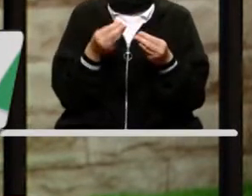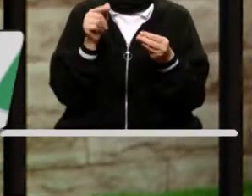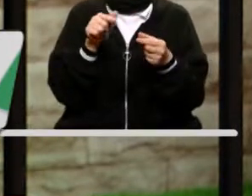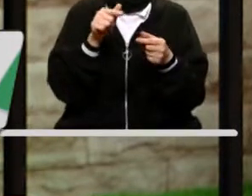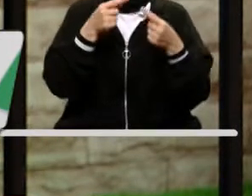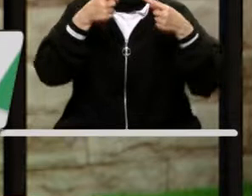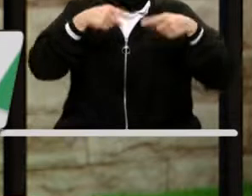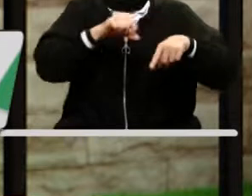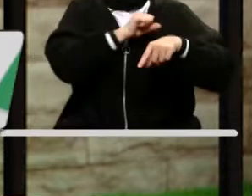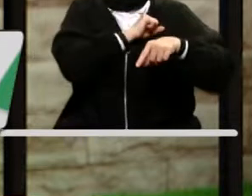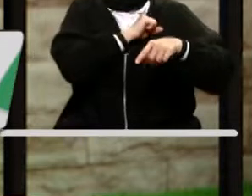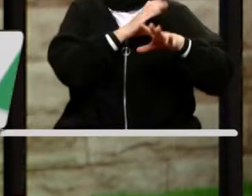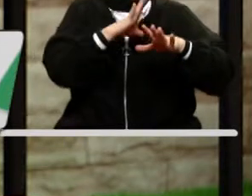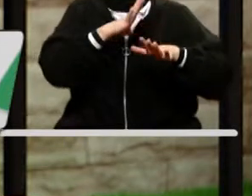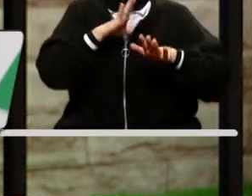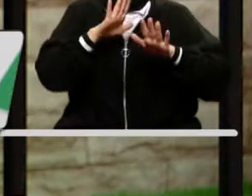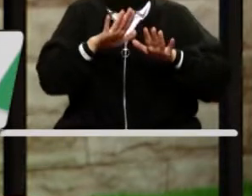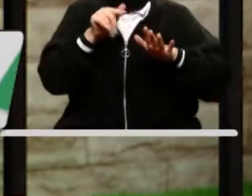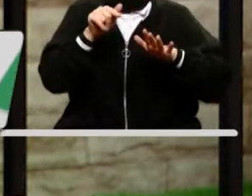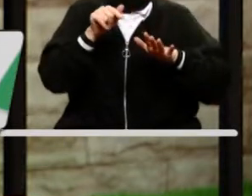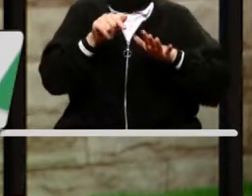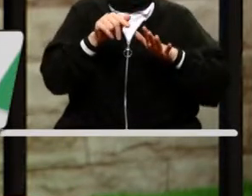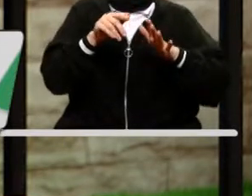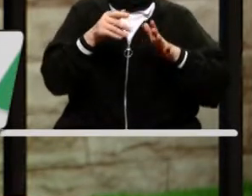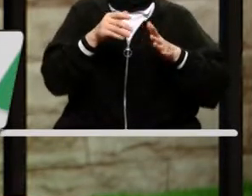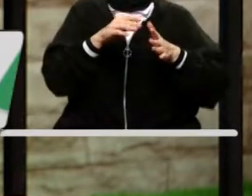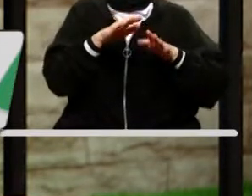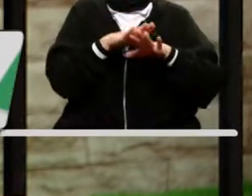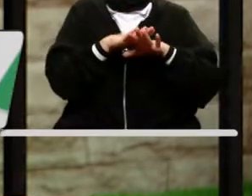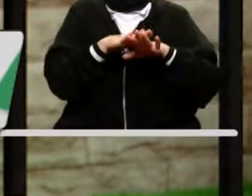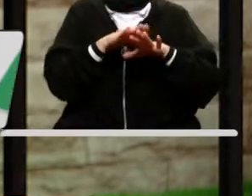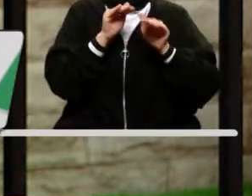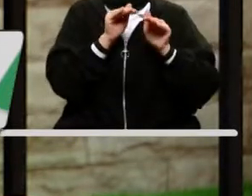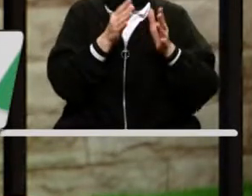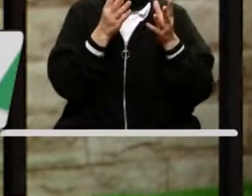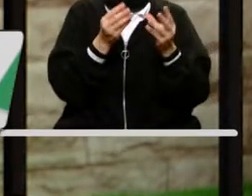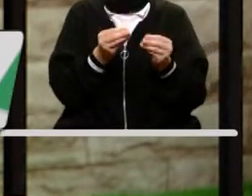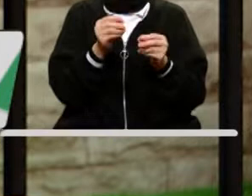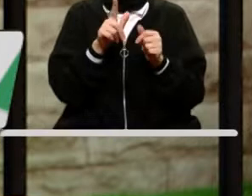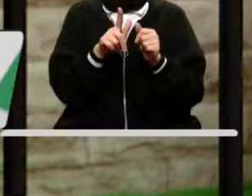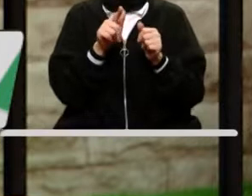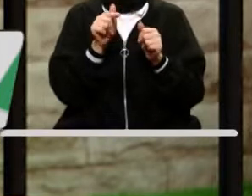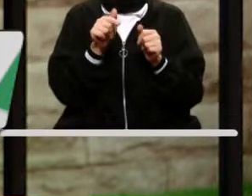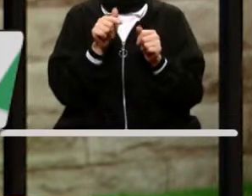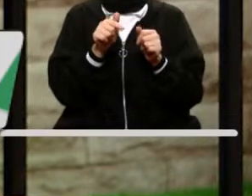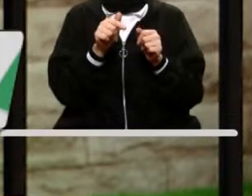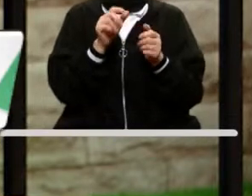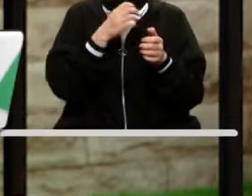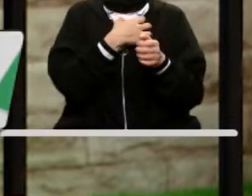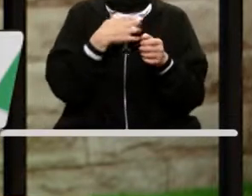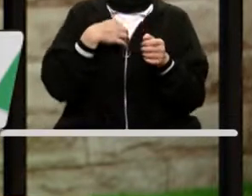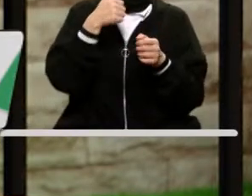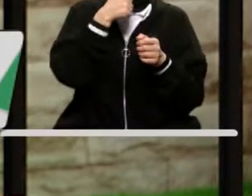bir programdır zaten. Onu siz yapıyorsunuzdur mutlaka. Yani bunu da çocuk üzerinden attığı zaman kaygı bulaşıcı bir duygudur. Aileden kaynaklanır daha